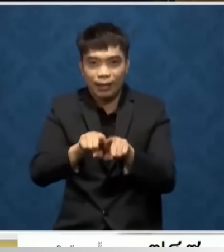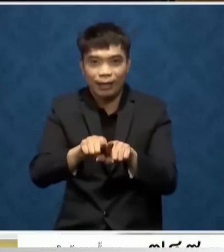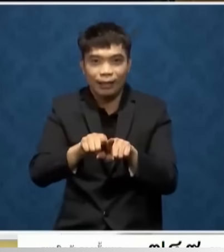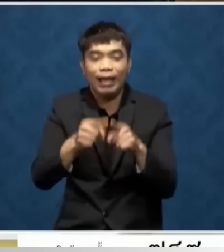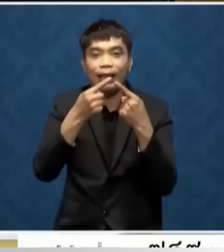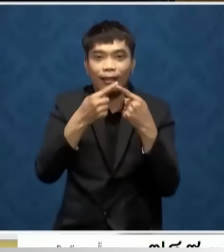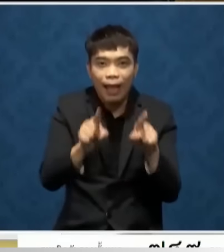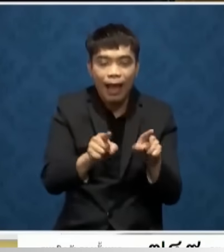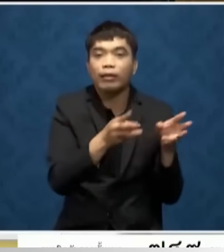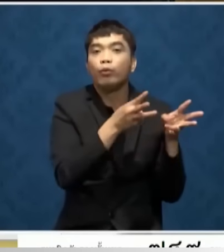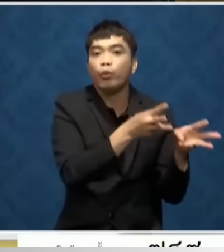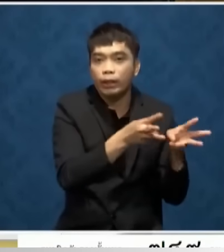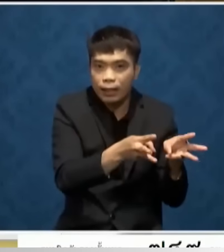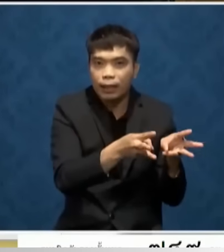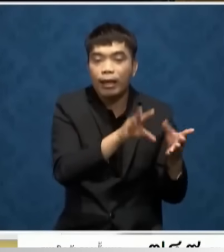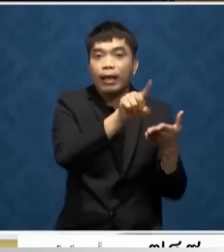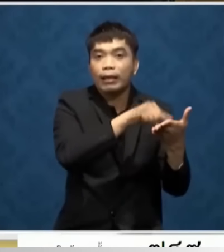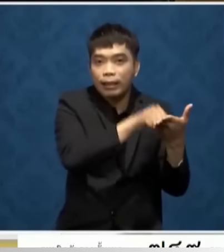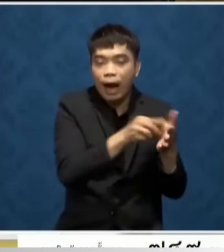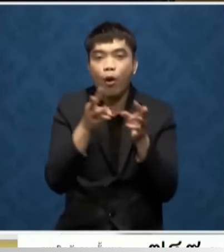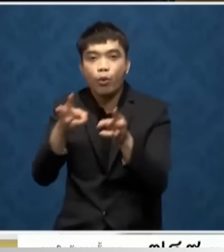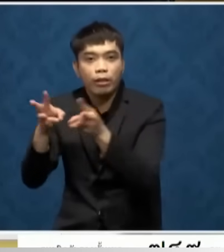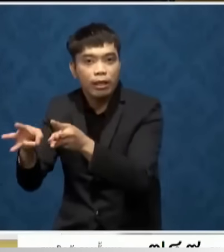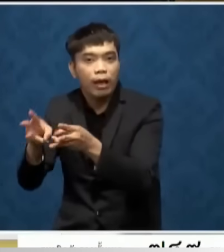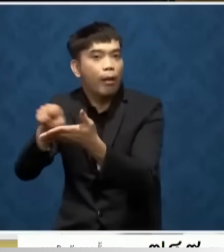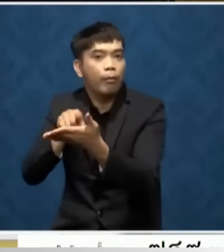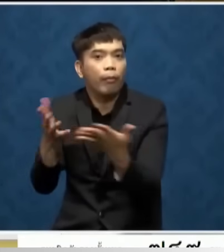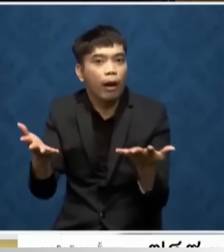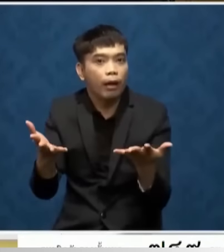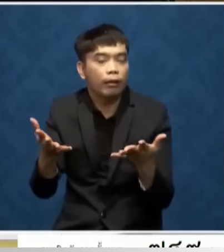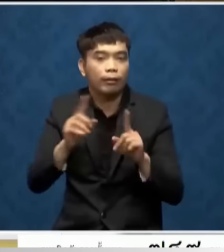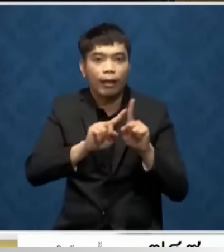างกันในด้านวิธีการและกระบวนการที่มาเท่านั้น